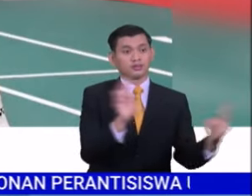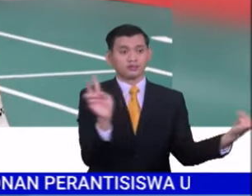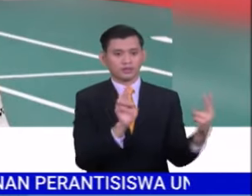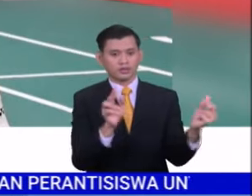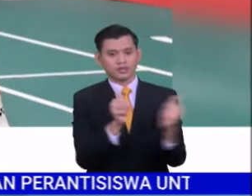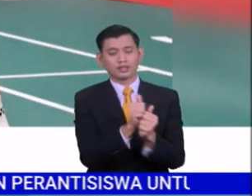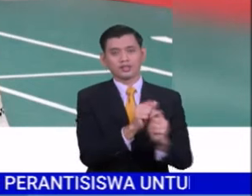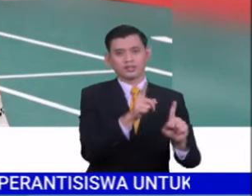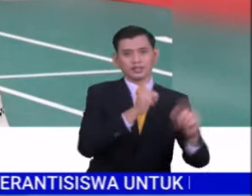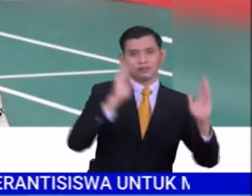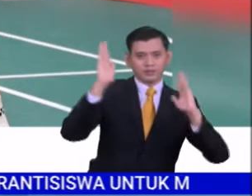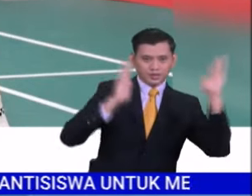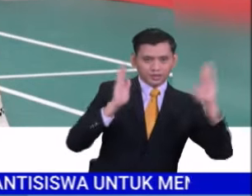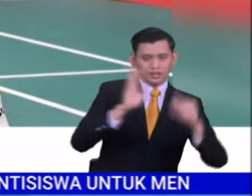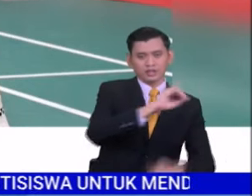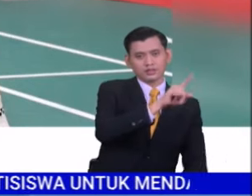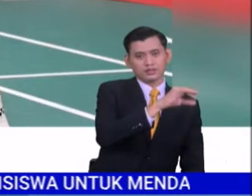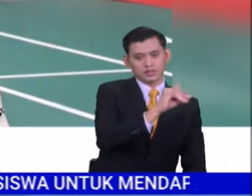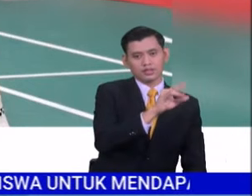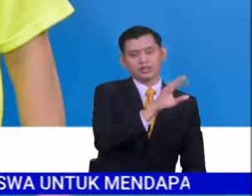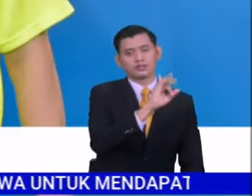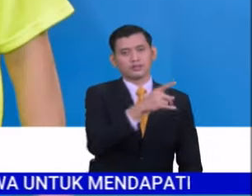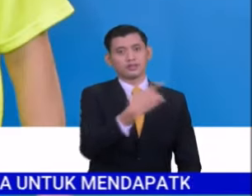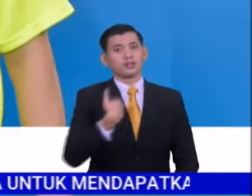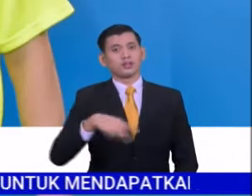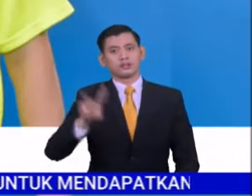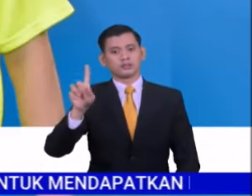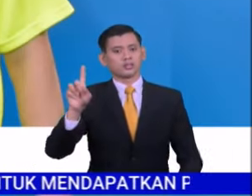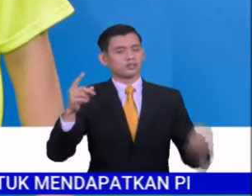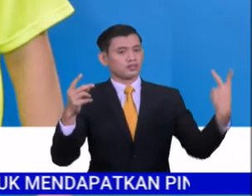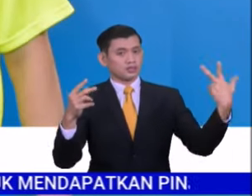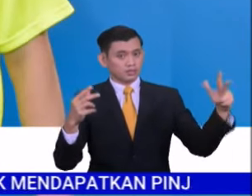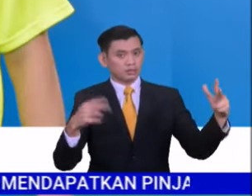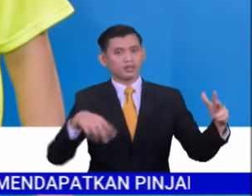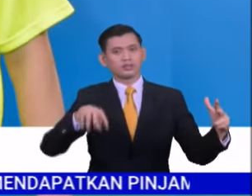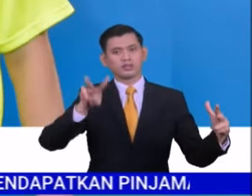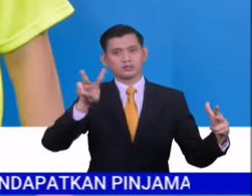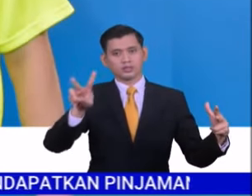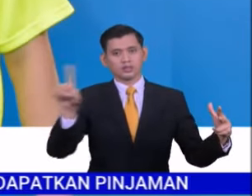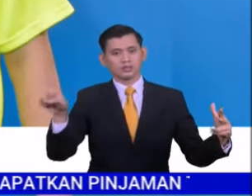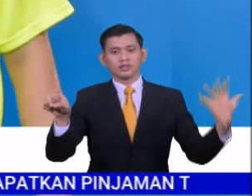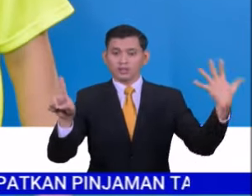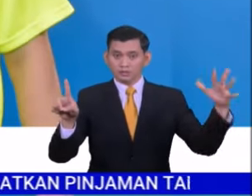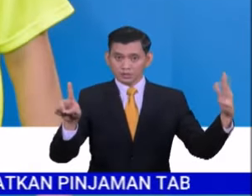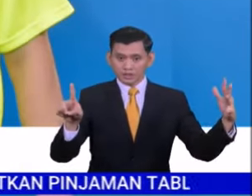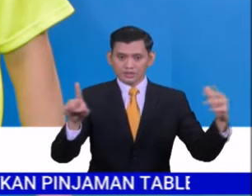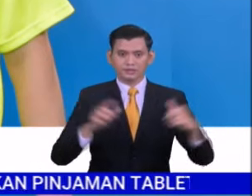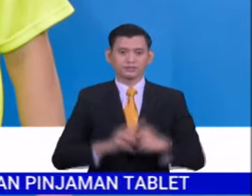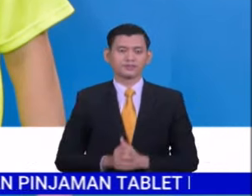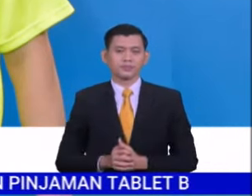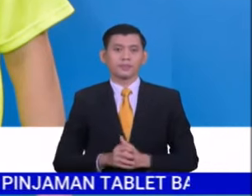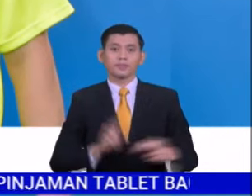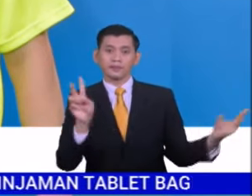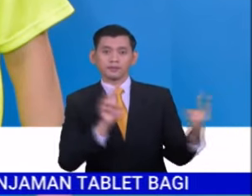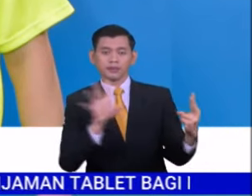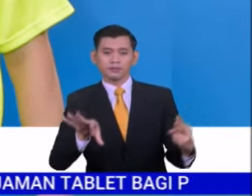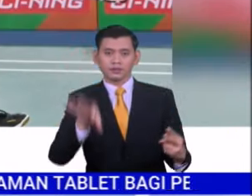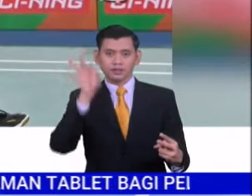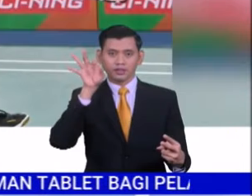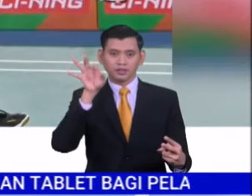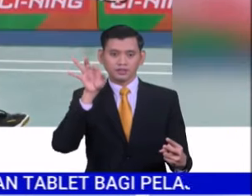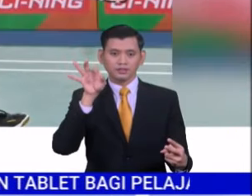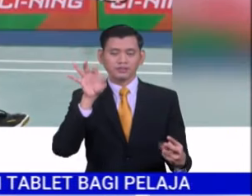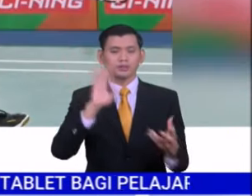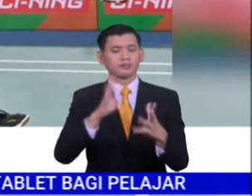Zifei Nur Izzuddin Munsani straight set 21-13 dan 21-15. Bergu pilihan kelima kejohanan